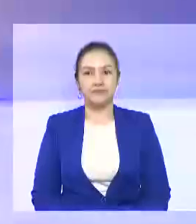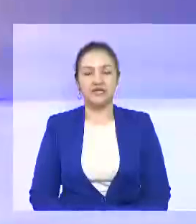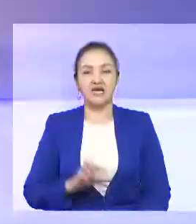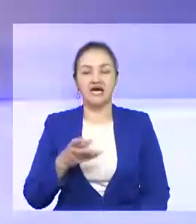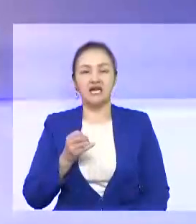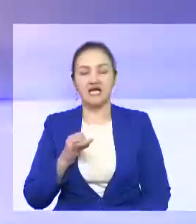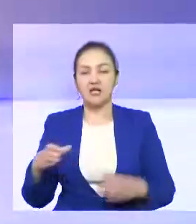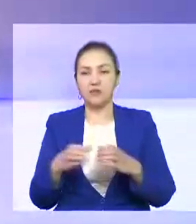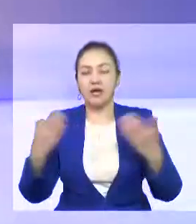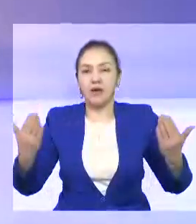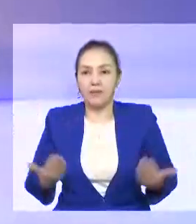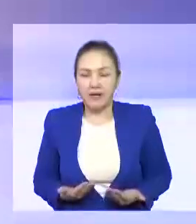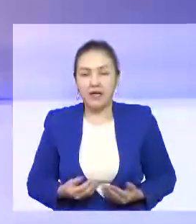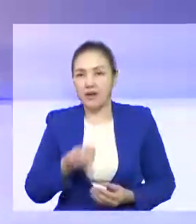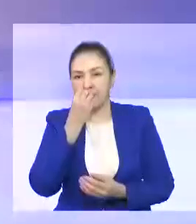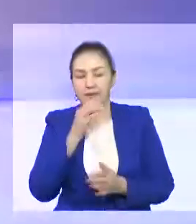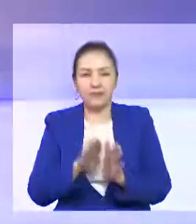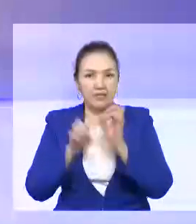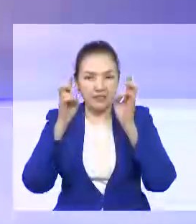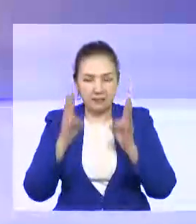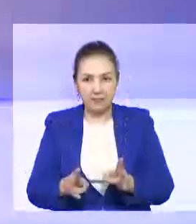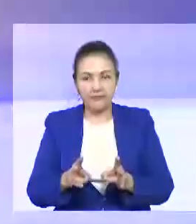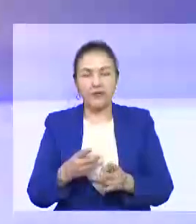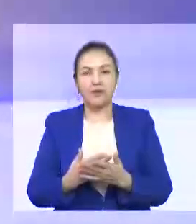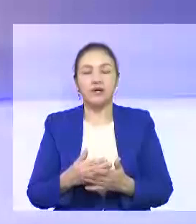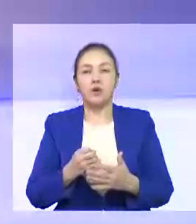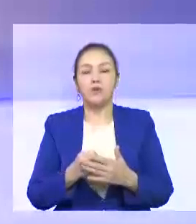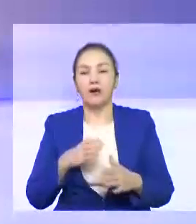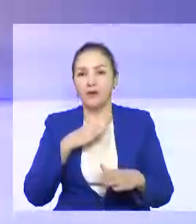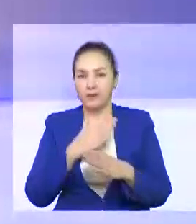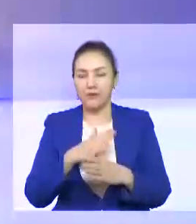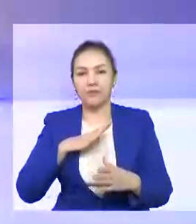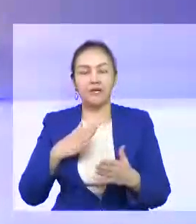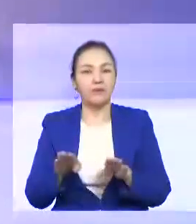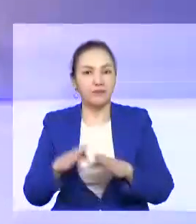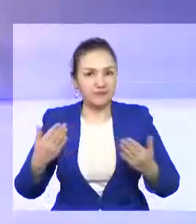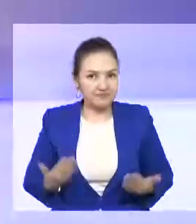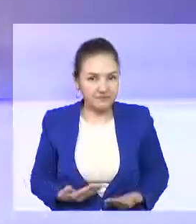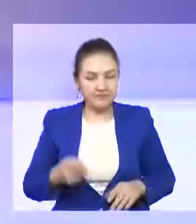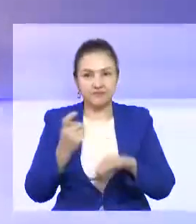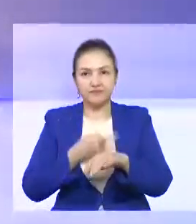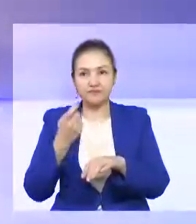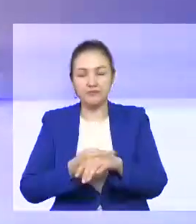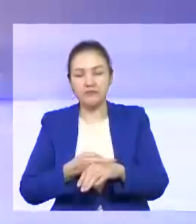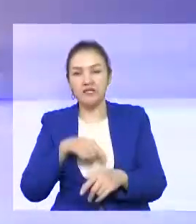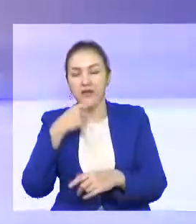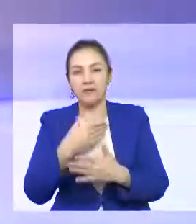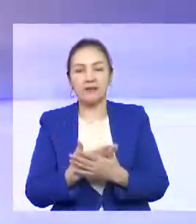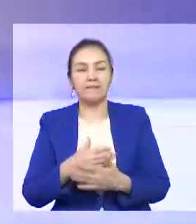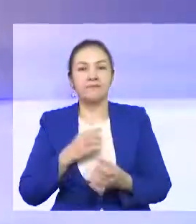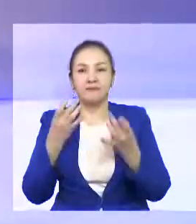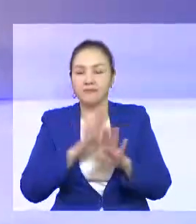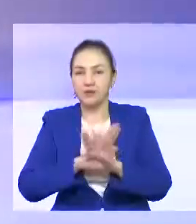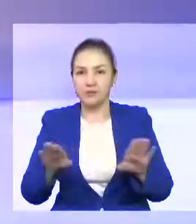Kargallık dihandar öngördün azık tüzü kaupsizdigin arttırууга zor ülkes kosuda. Öngördü kartop aymağı deyip atau da bekir